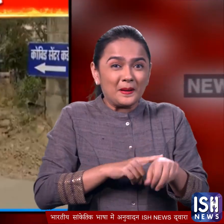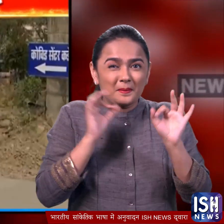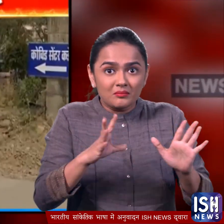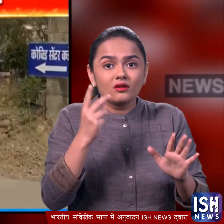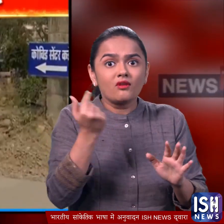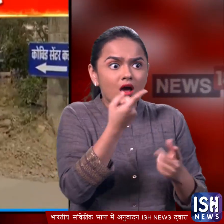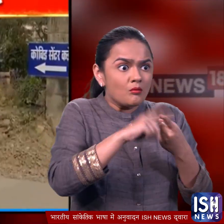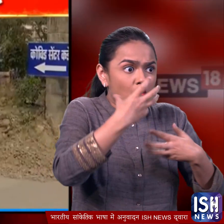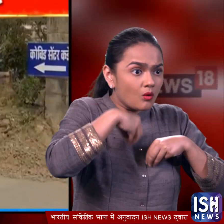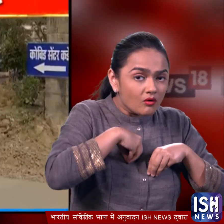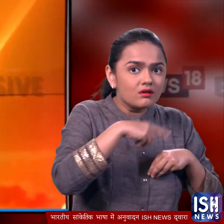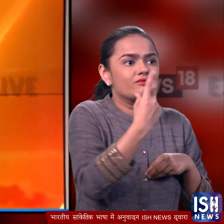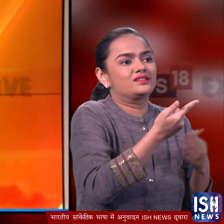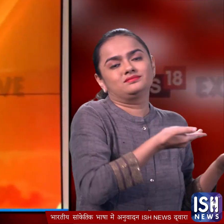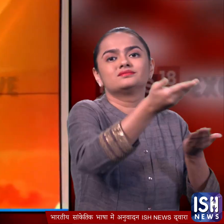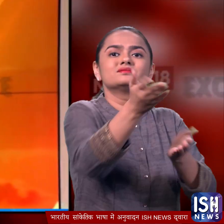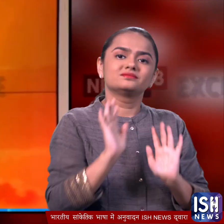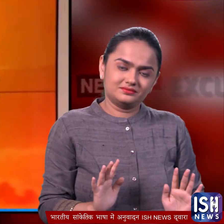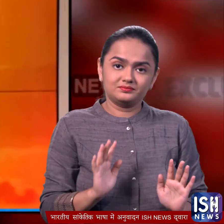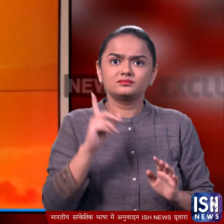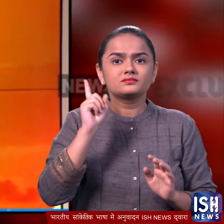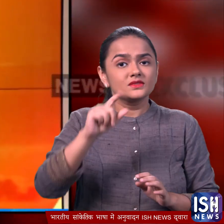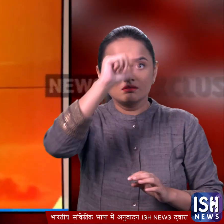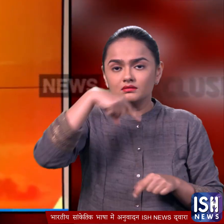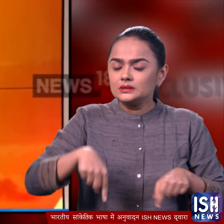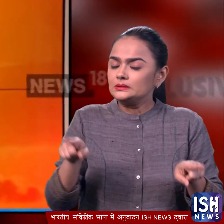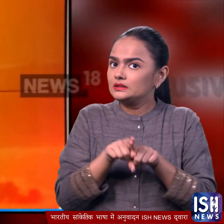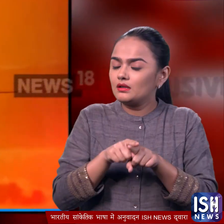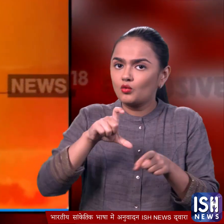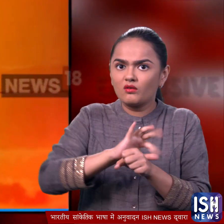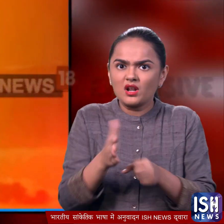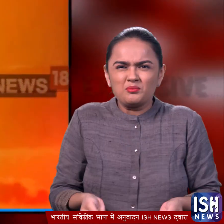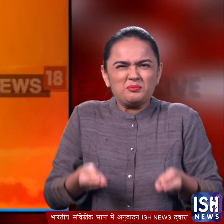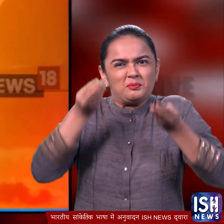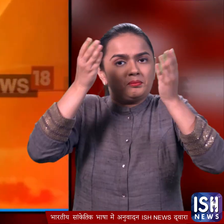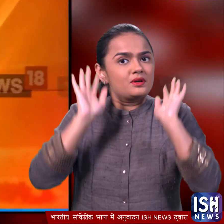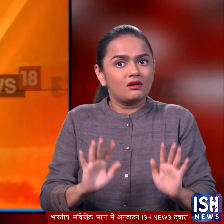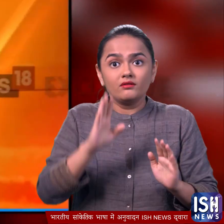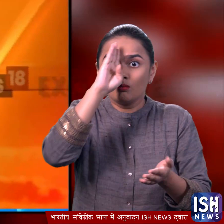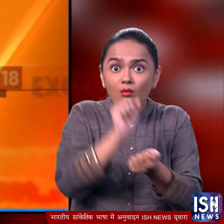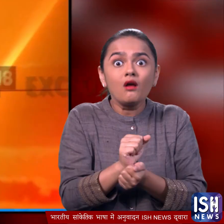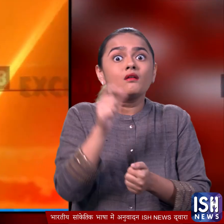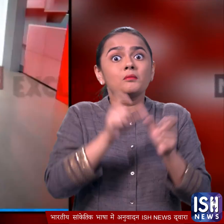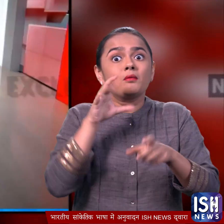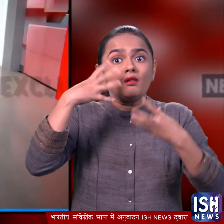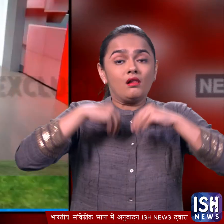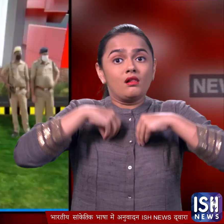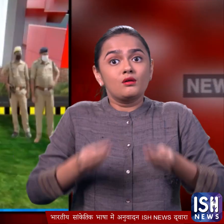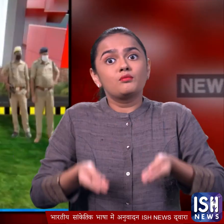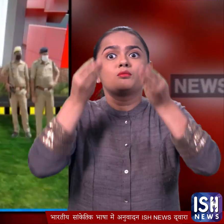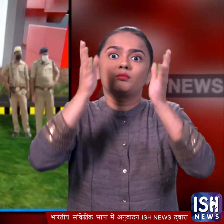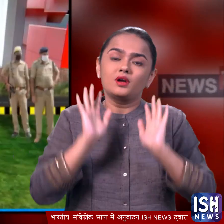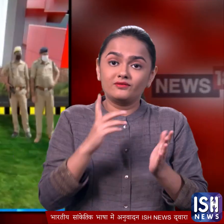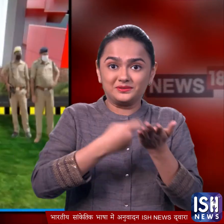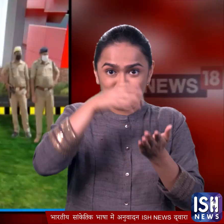को समय पर सही इलाज मिल सके। लेकिन देश में एक बार फिर कोरोना के मरीज तेजी से बढ़ते जा रहे हैं, जिनमें पुलिस वालों की तादाद भी बढ़ती चली गई। राजधानी